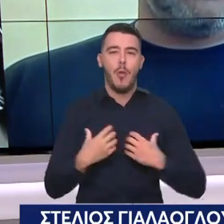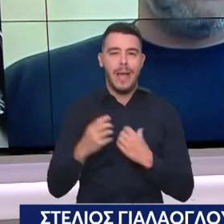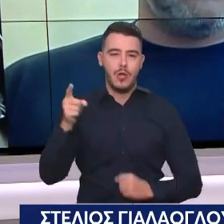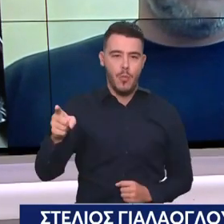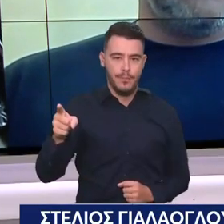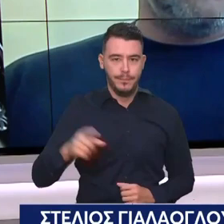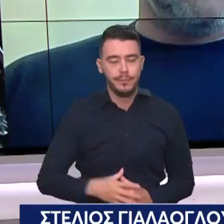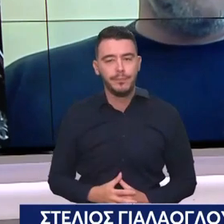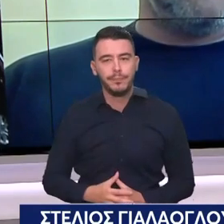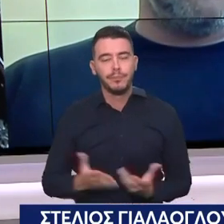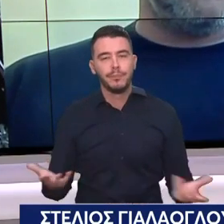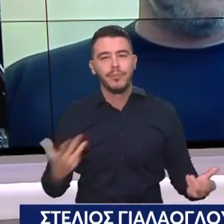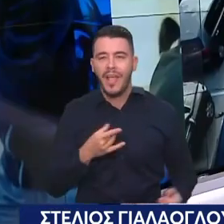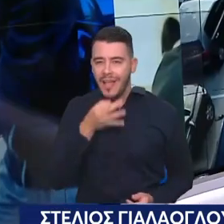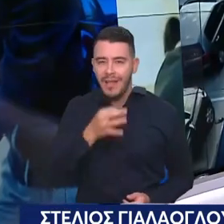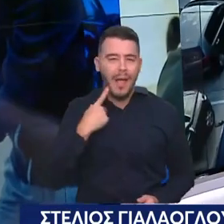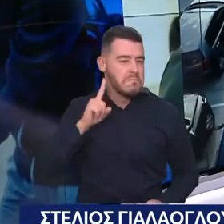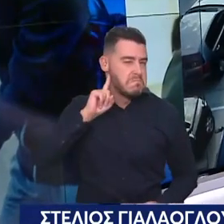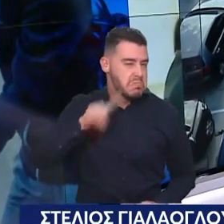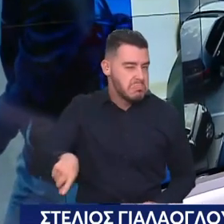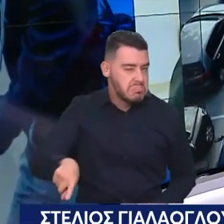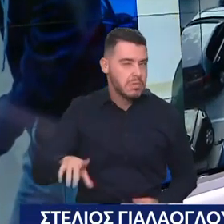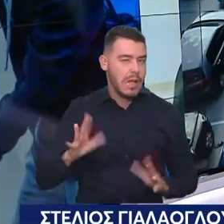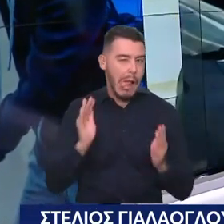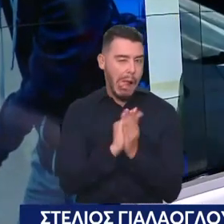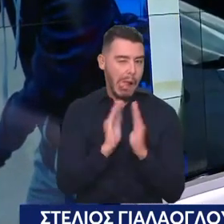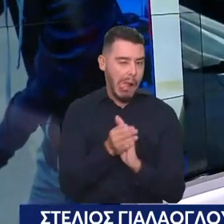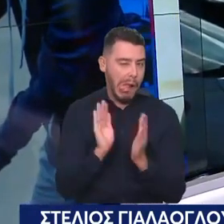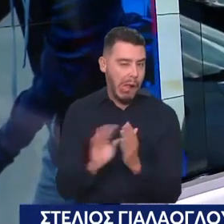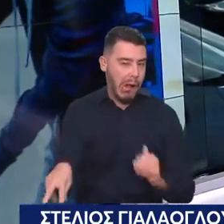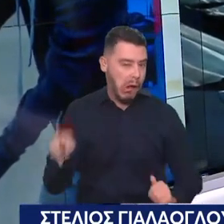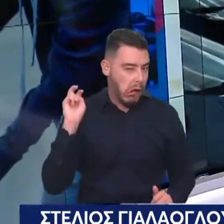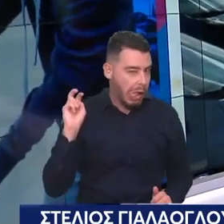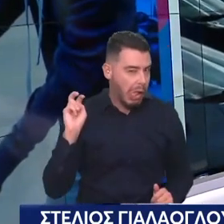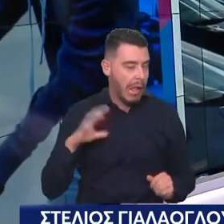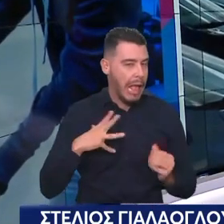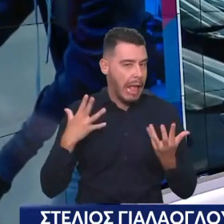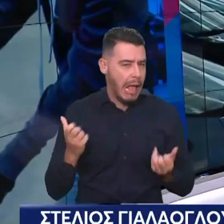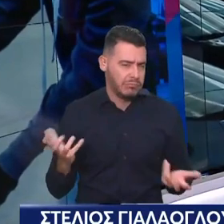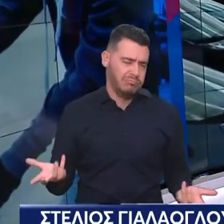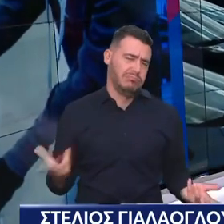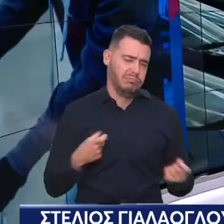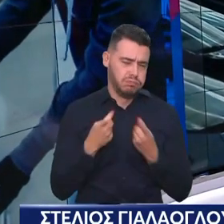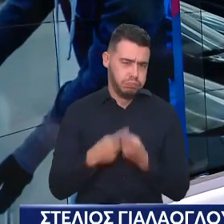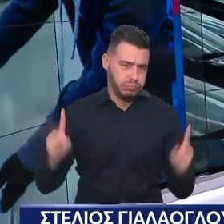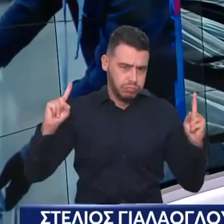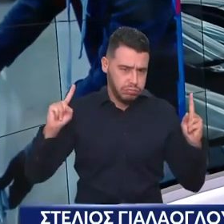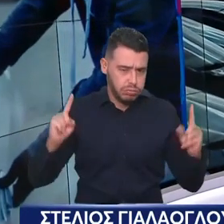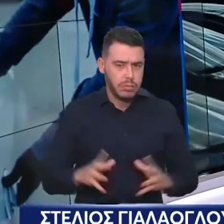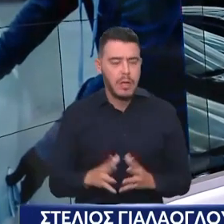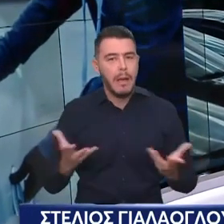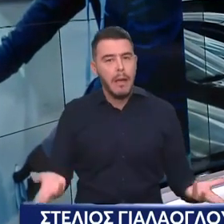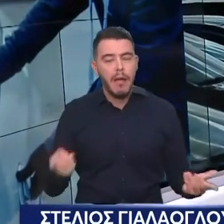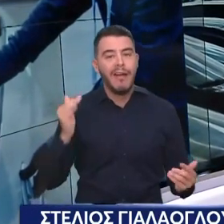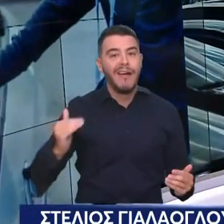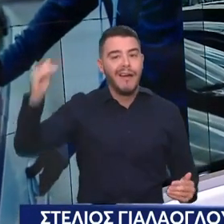είναι τόσο όριστες και επιδέχονται ερμηνείες μόνο από το και δεν γύρισε απόφαση. Στον δικαιστήριο. Άριο Πάγο έμεινε αυτή